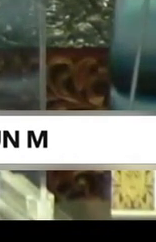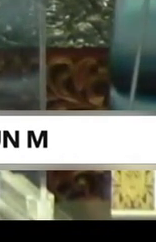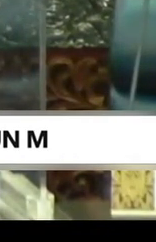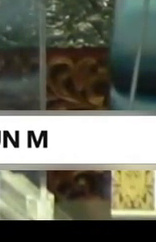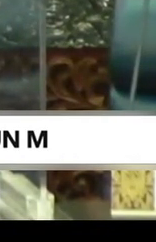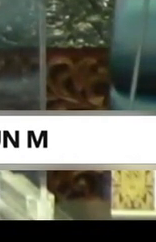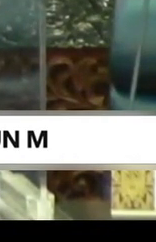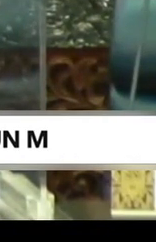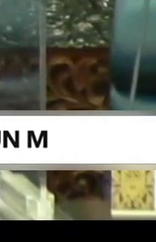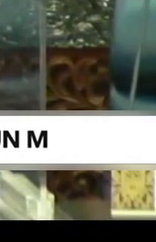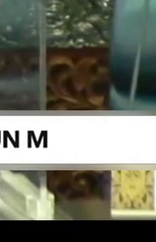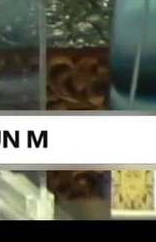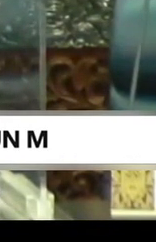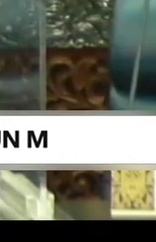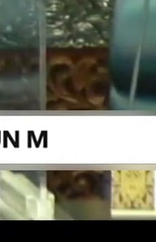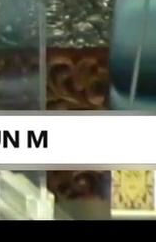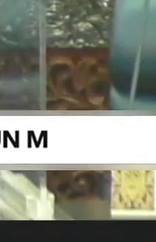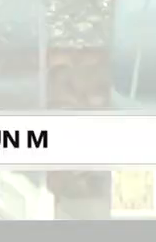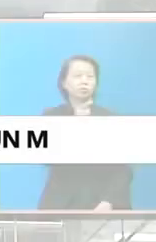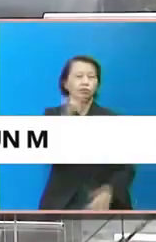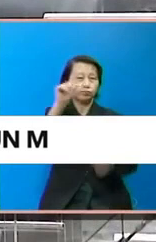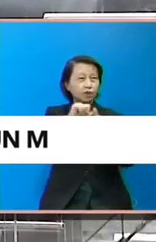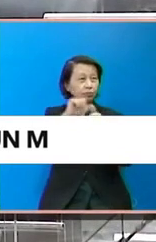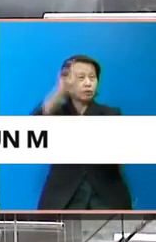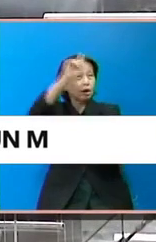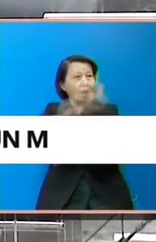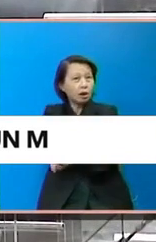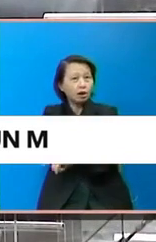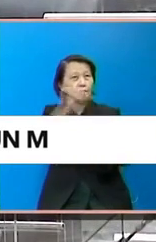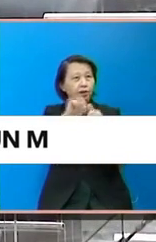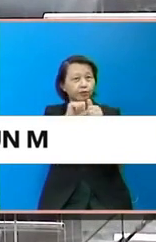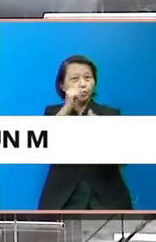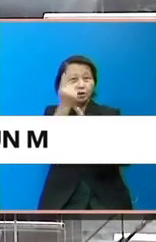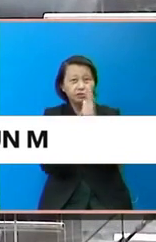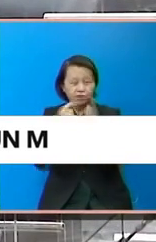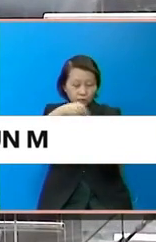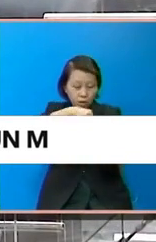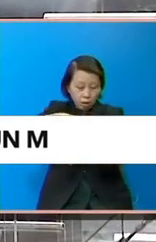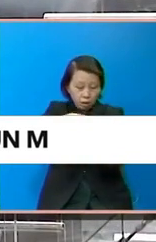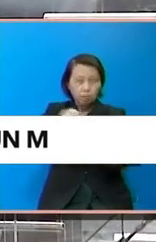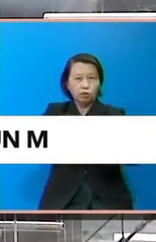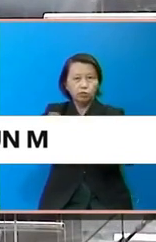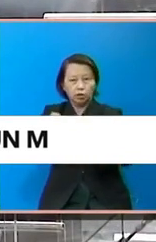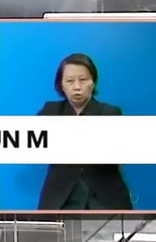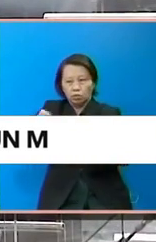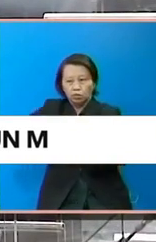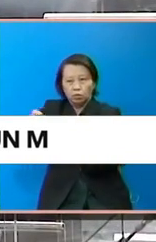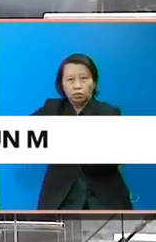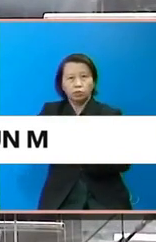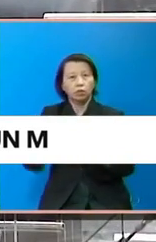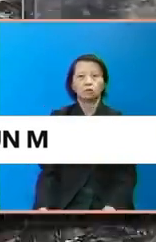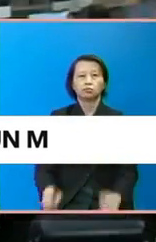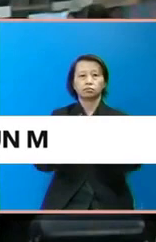ramai rakyat anggap sudah Pegagan tambah beliau sekiranya urusan komit 19 diserahkan kepada badan